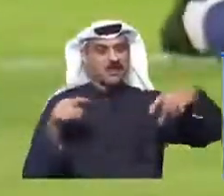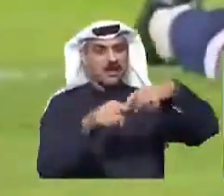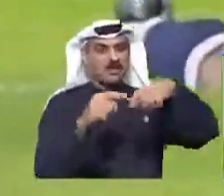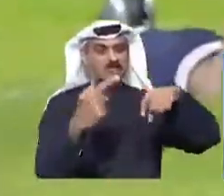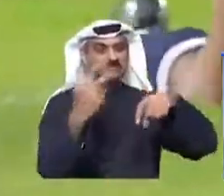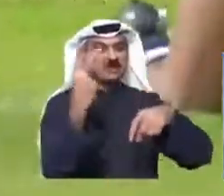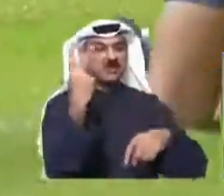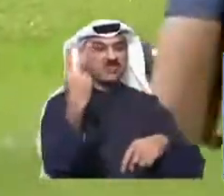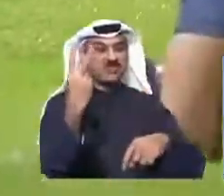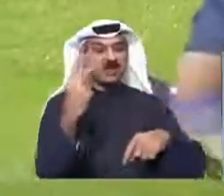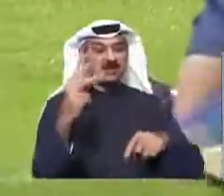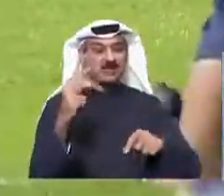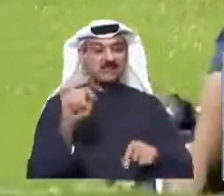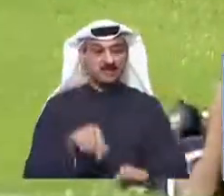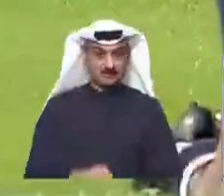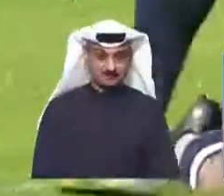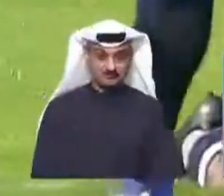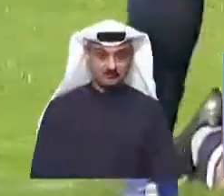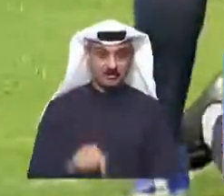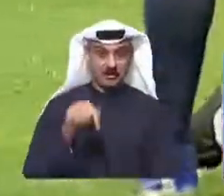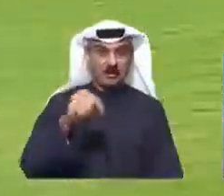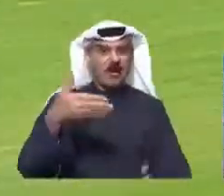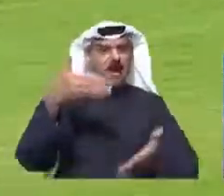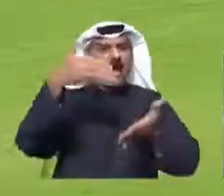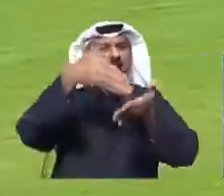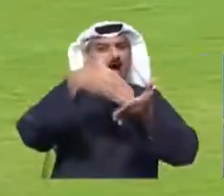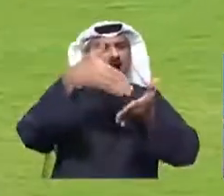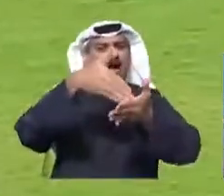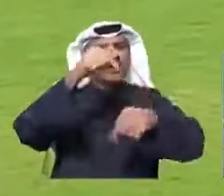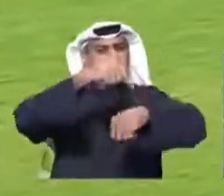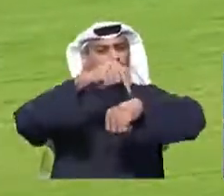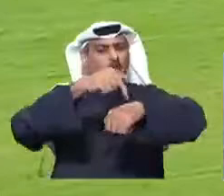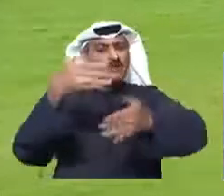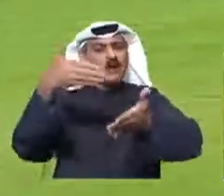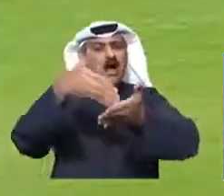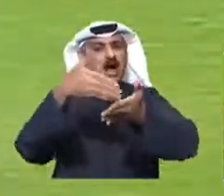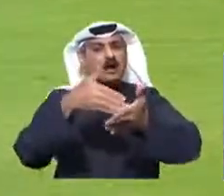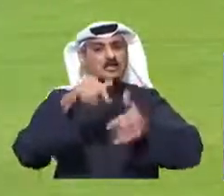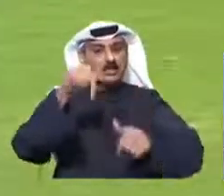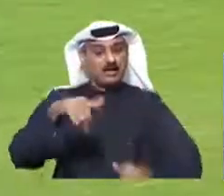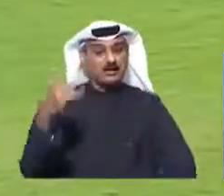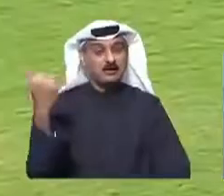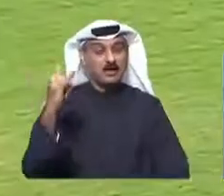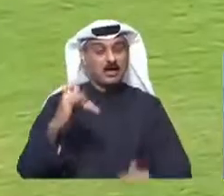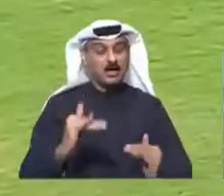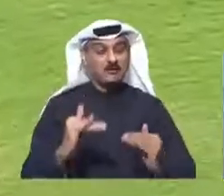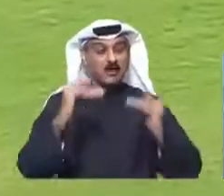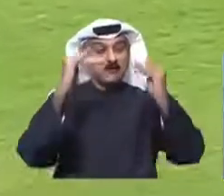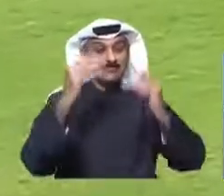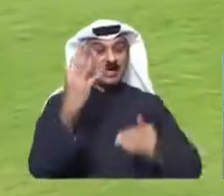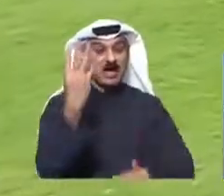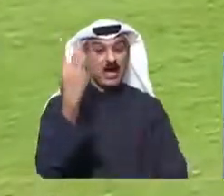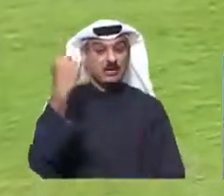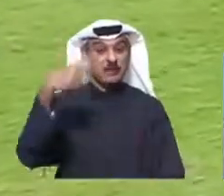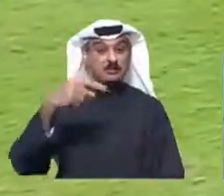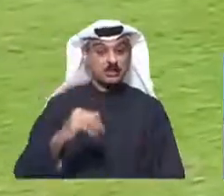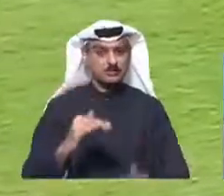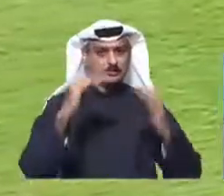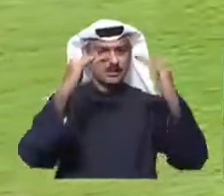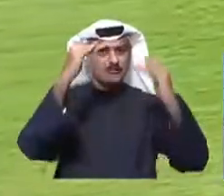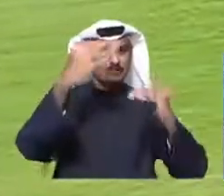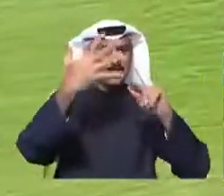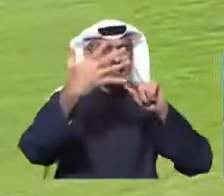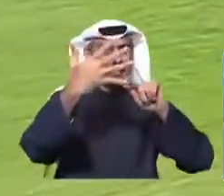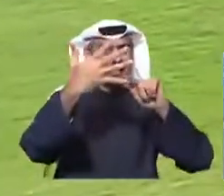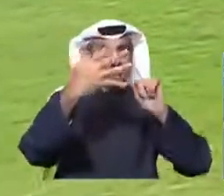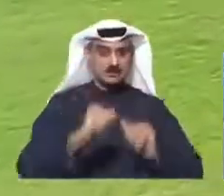الدقيقة 96 من زمن المباراة. فبهذا الفوز رفع الأخضر رصيده إلى 14 نقطة في المركز الخامس، في حين